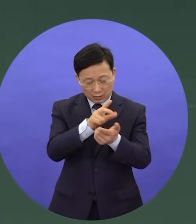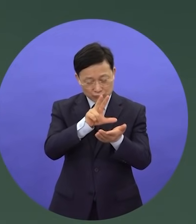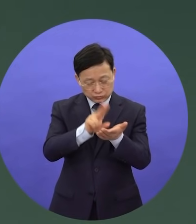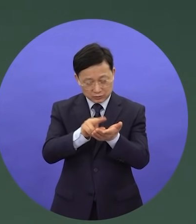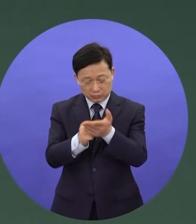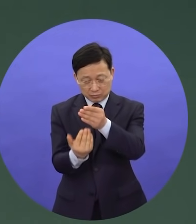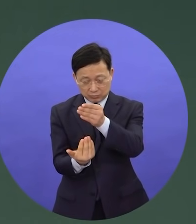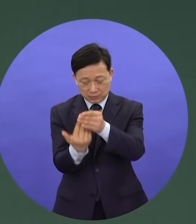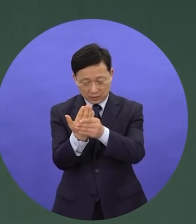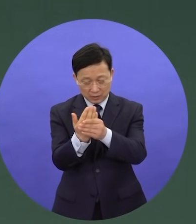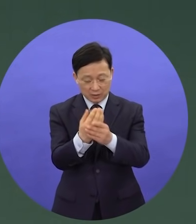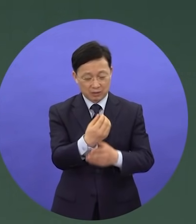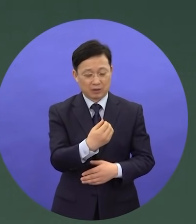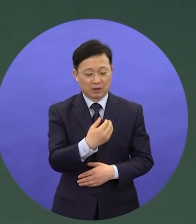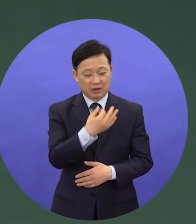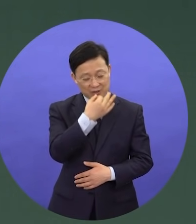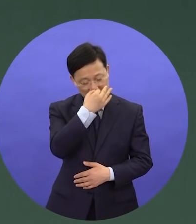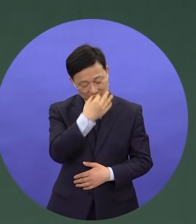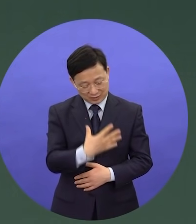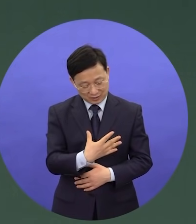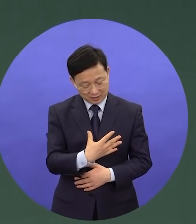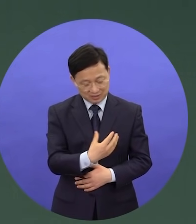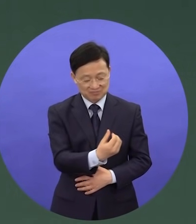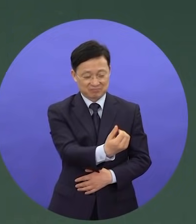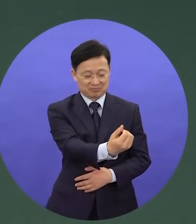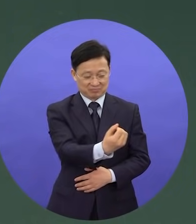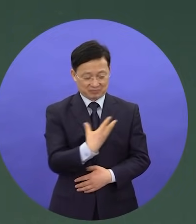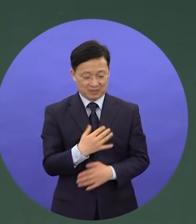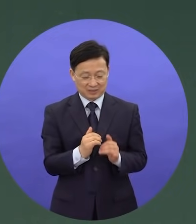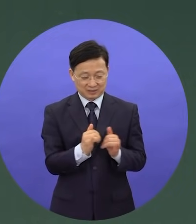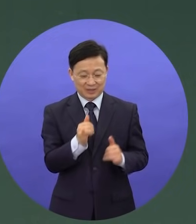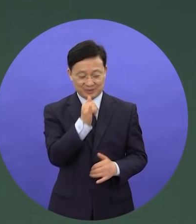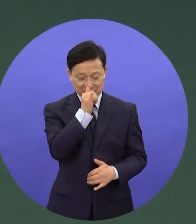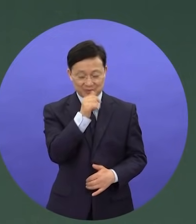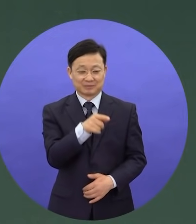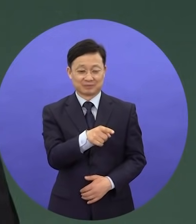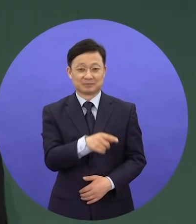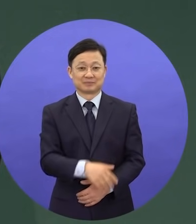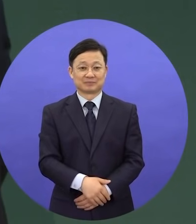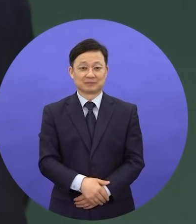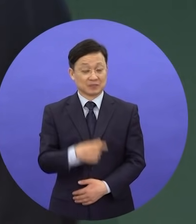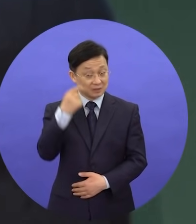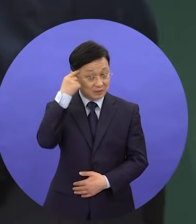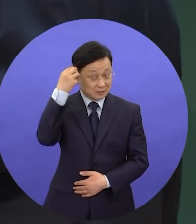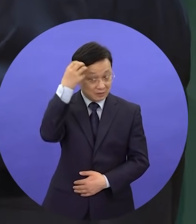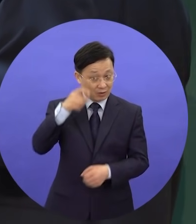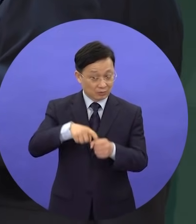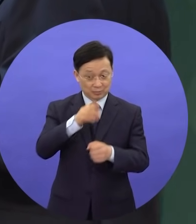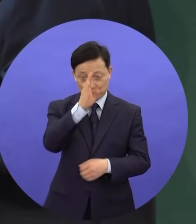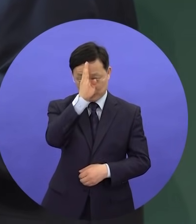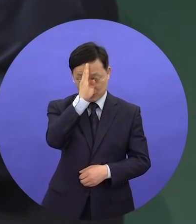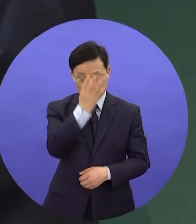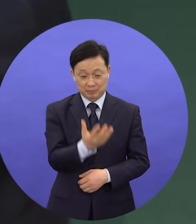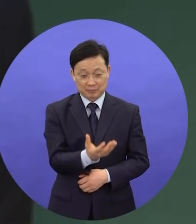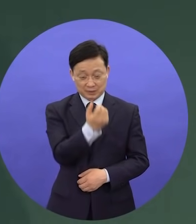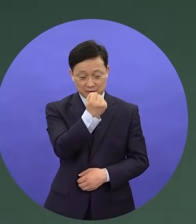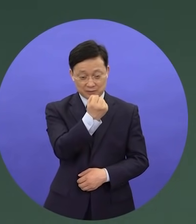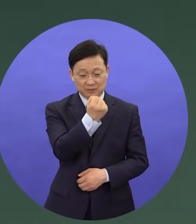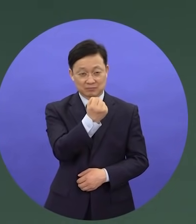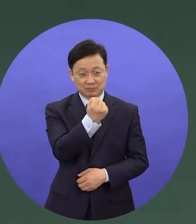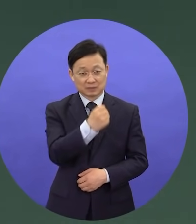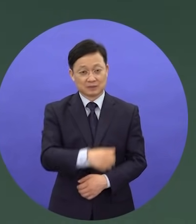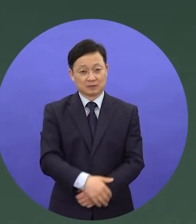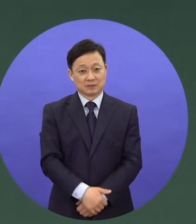hard because I'm suffering from depression or mental illness or panic disorders. 영적 질병이죠. They're spiritual diseases. 예,